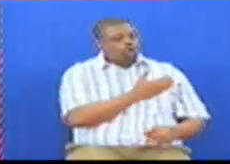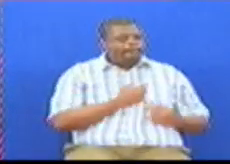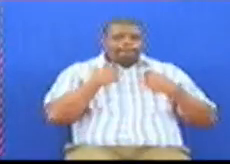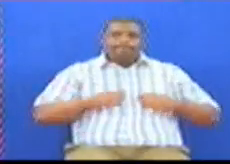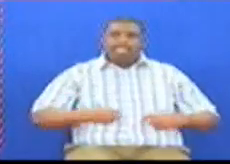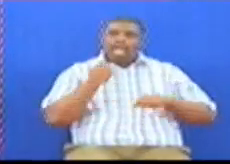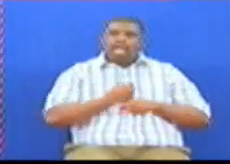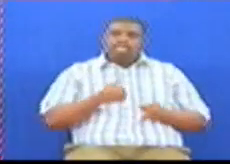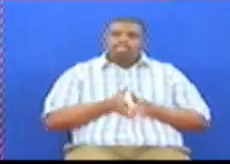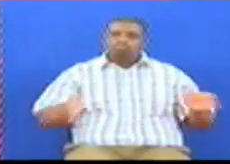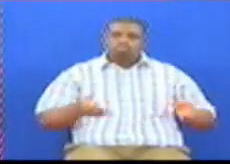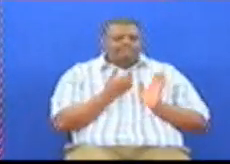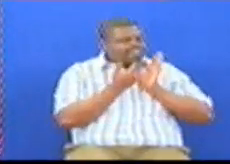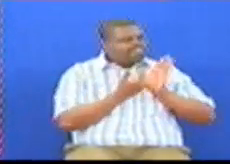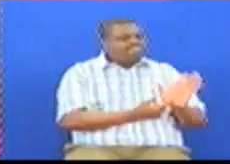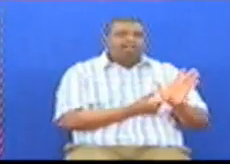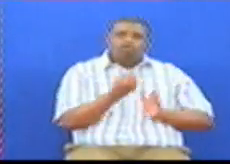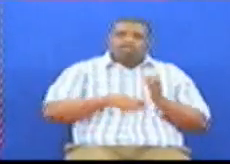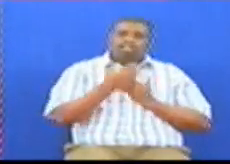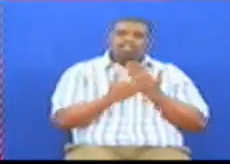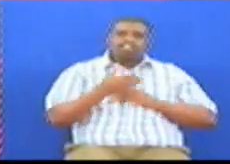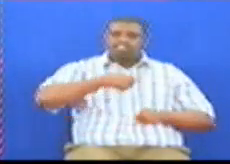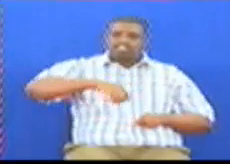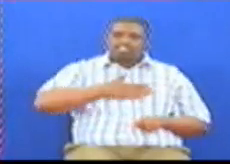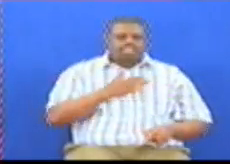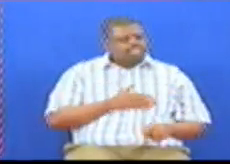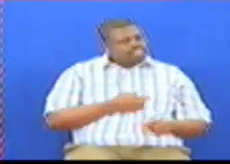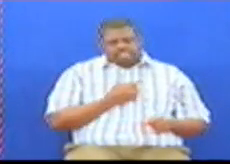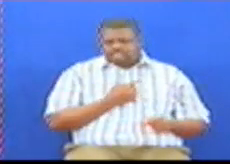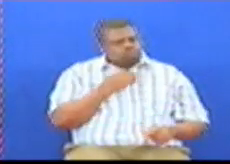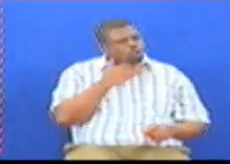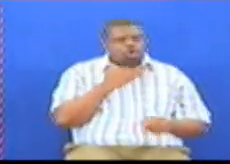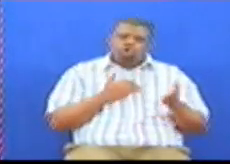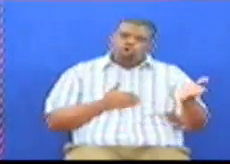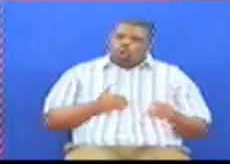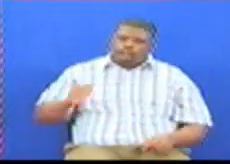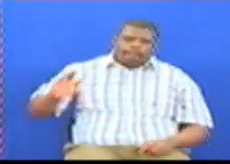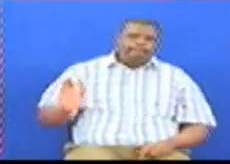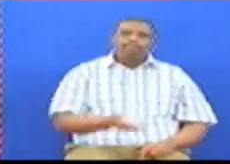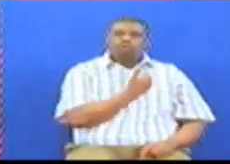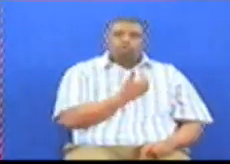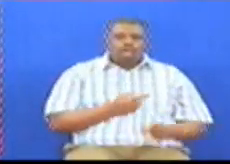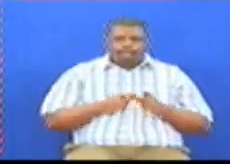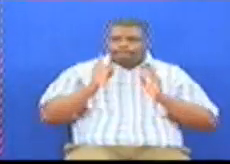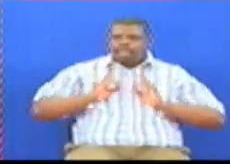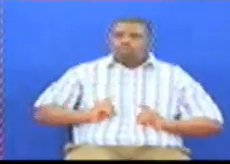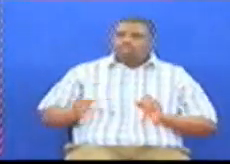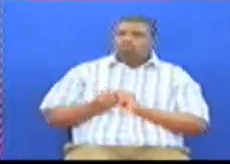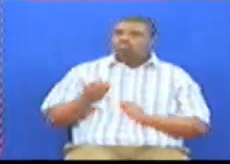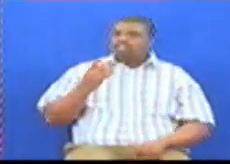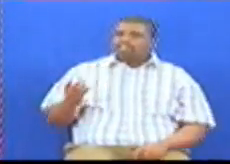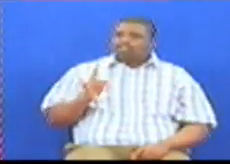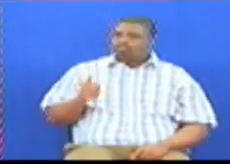kazi kubwa ambaye ni mfano katika nchi kwa uongo na tuhuma za uongo. Wamemtoa kwa madiwani 14, tuko